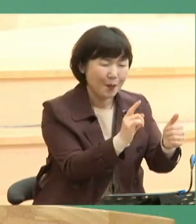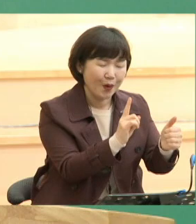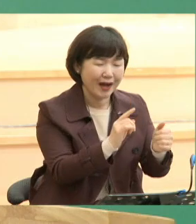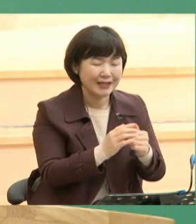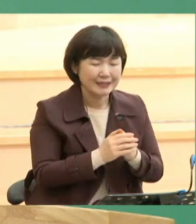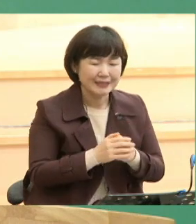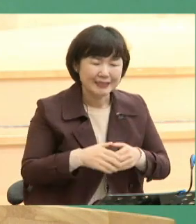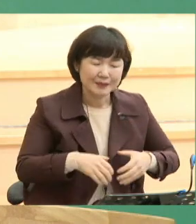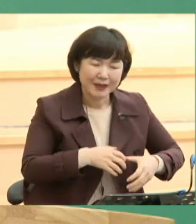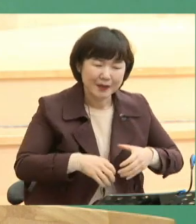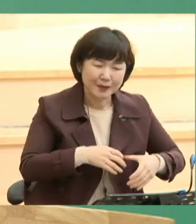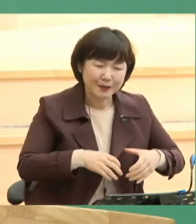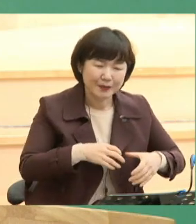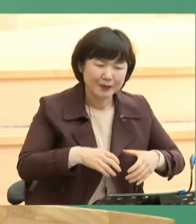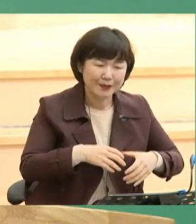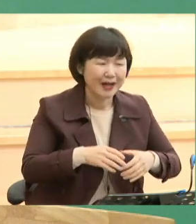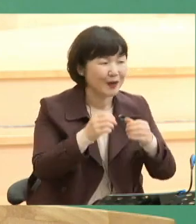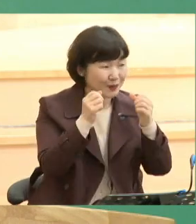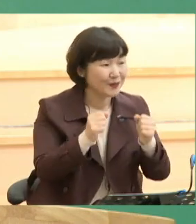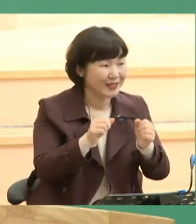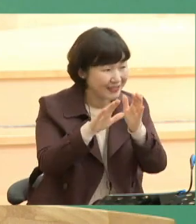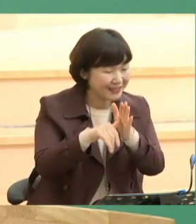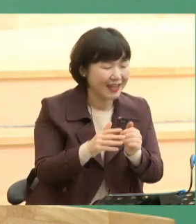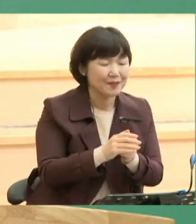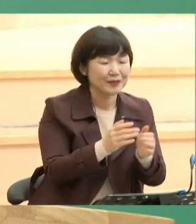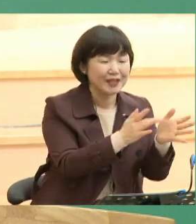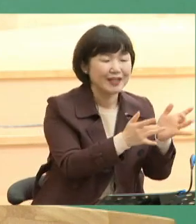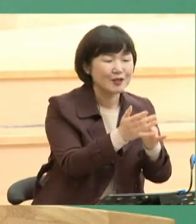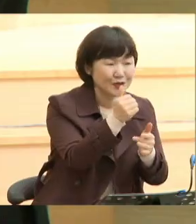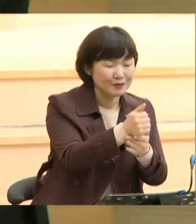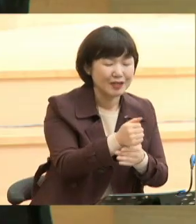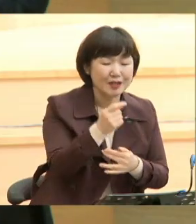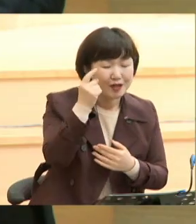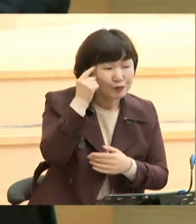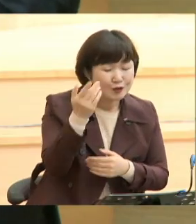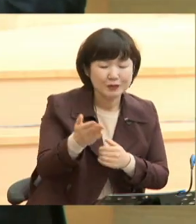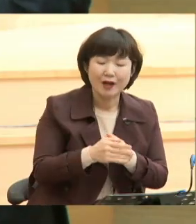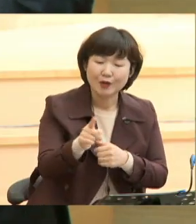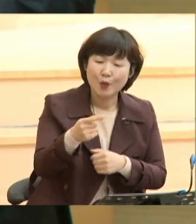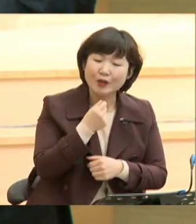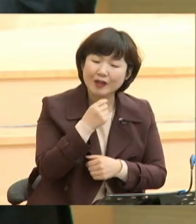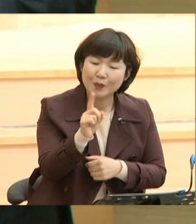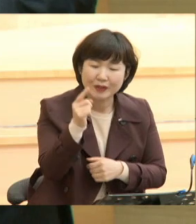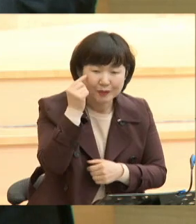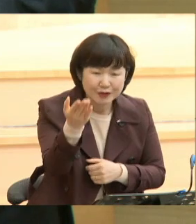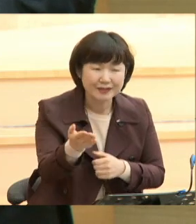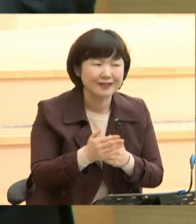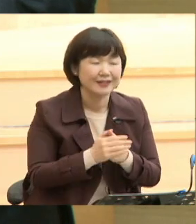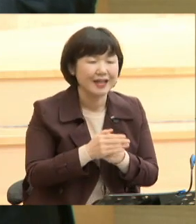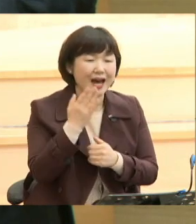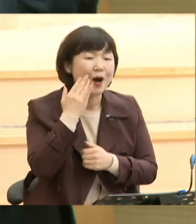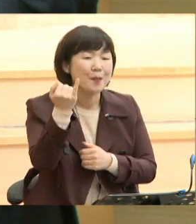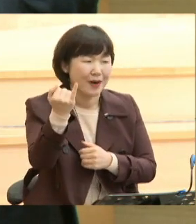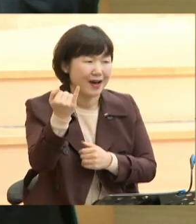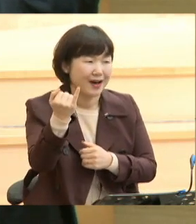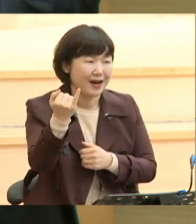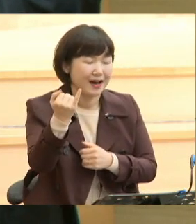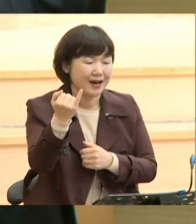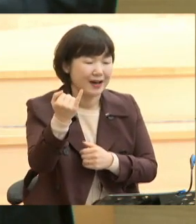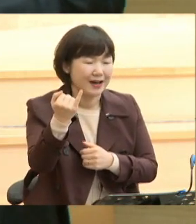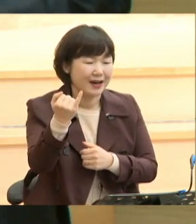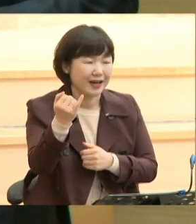머뭇거리고 있으니까 예수님에게 뭘 원하느냐 라고 했더니 뭐라고 말합니까 야 아줌마들이 뭐